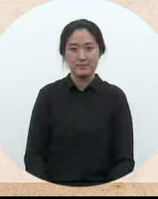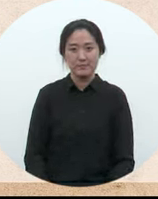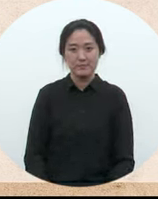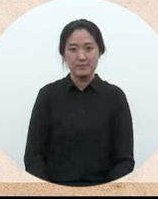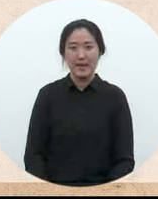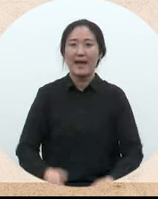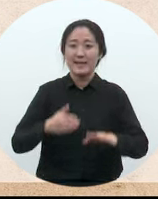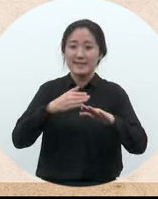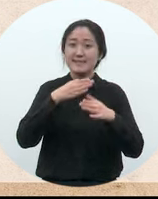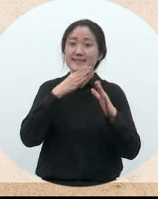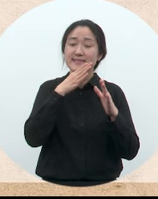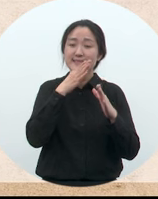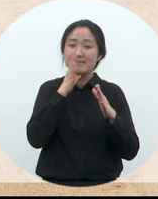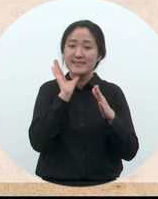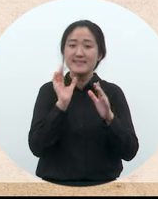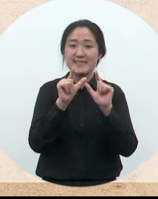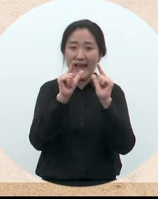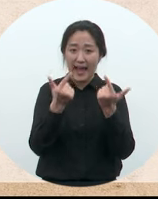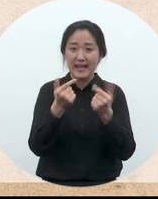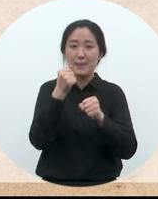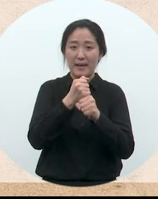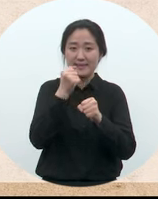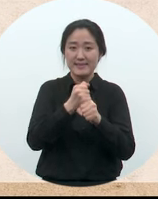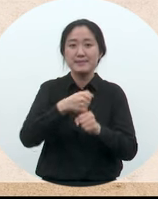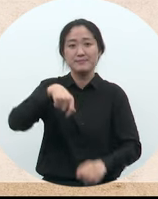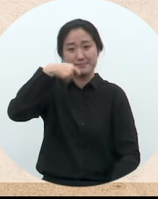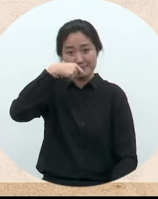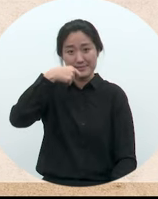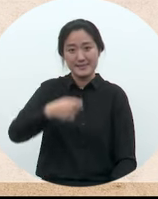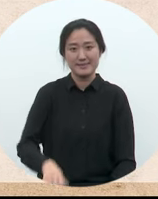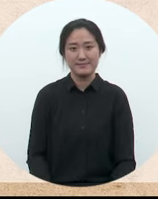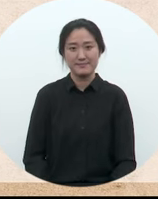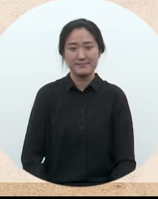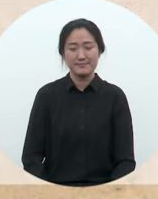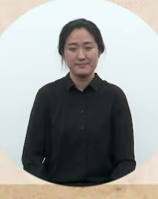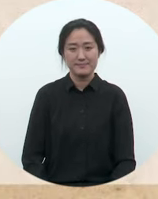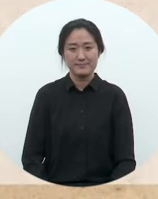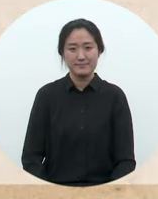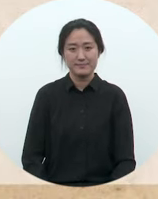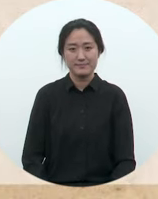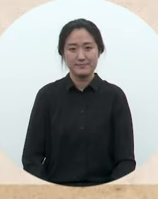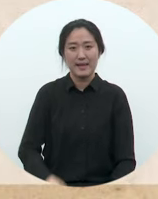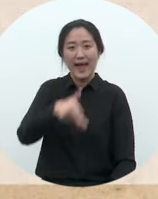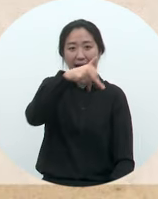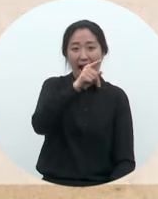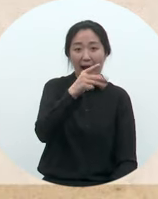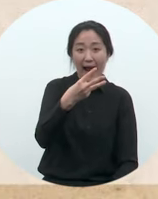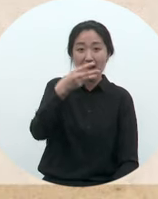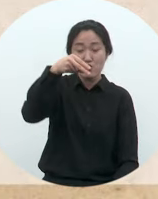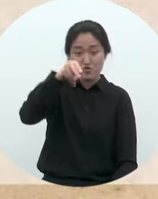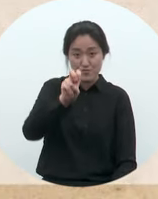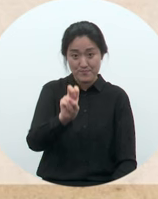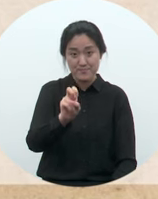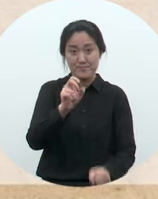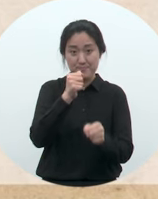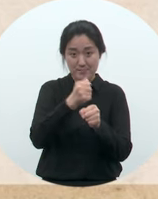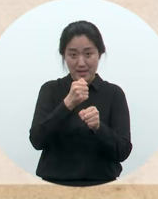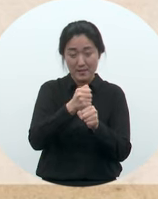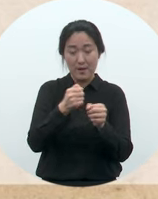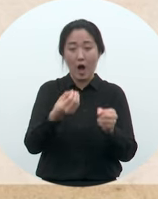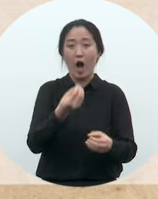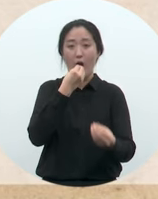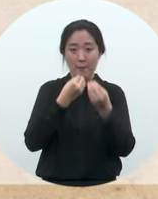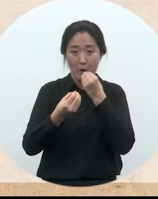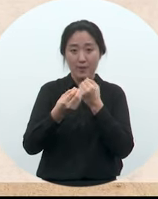불로식이다라고 얘기를 합니다. 그러니까 늙지 않게 해주는 음식이다라고 얘기를 하는데요. 연근에는 칼륨이 들어있어서